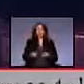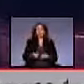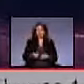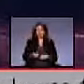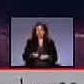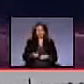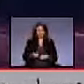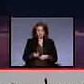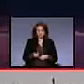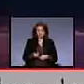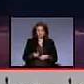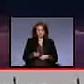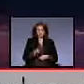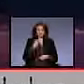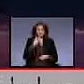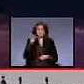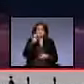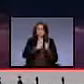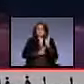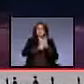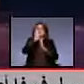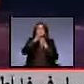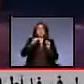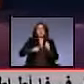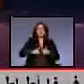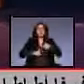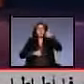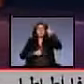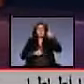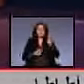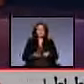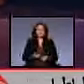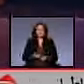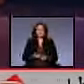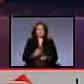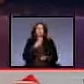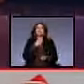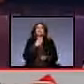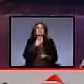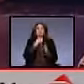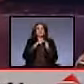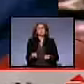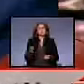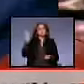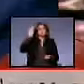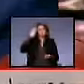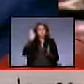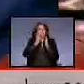يعني منارة الوطن العربي يا سيدي، عشان نفسي ترجع بلدي.